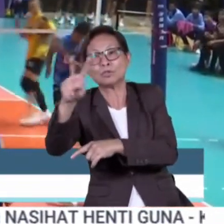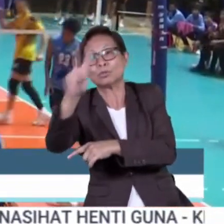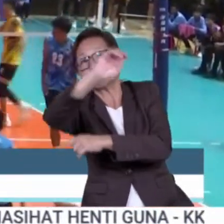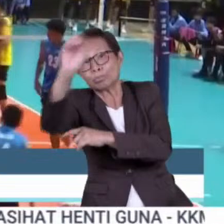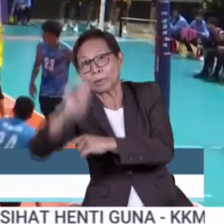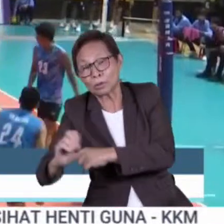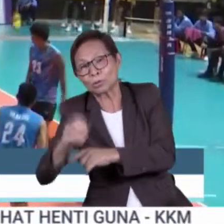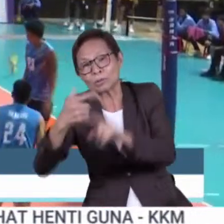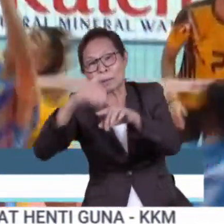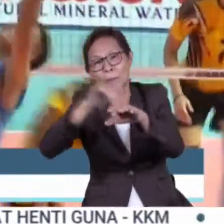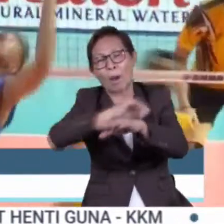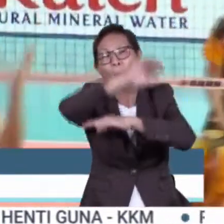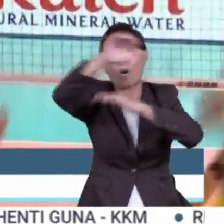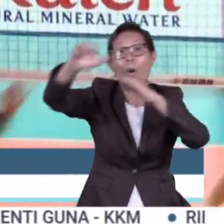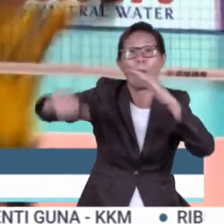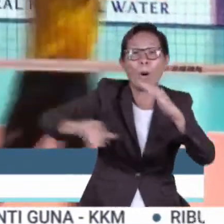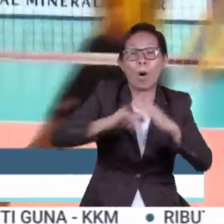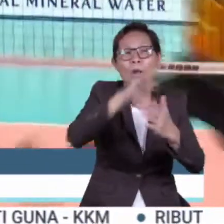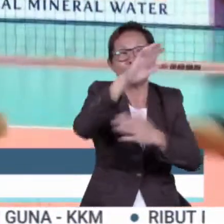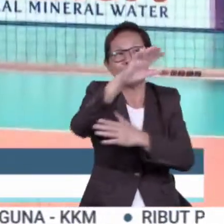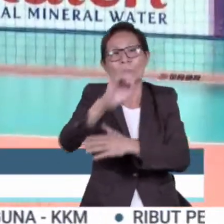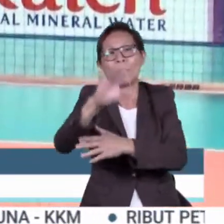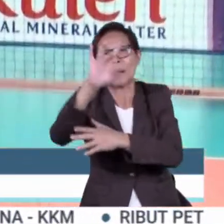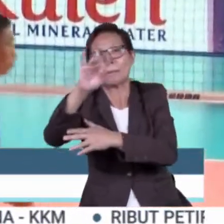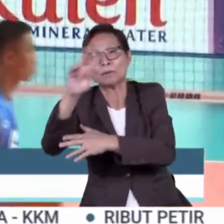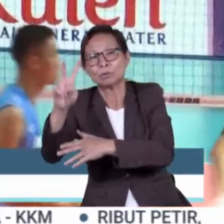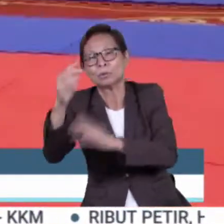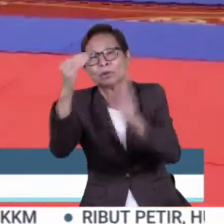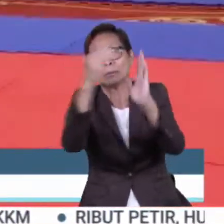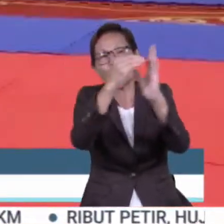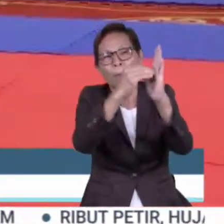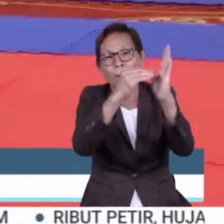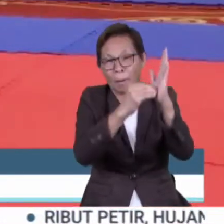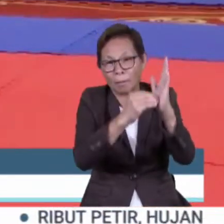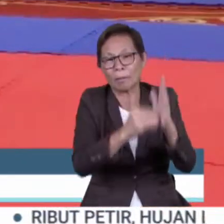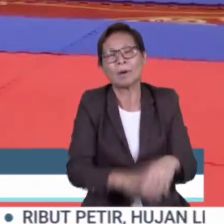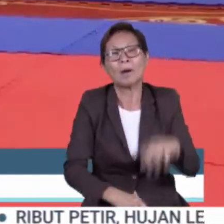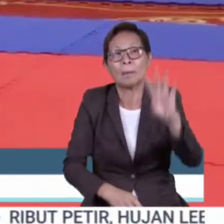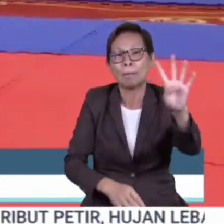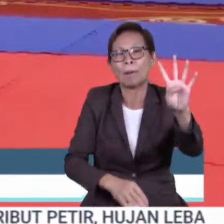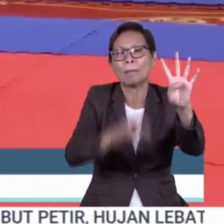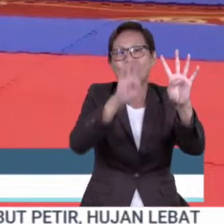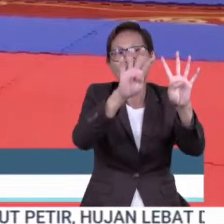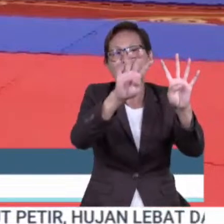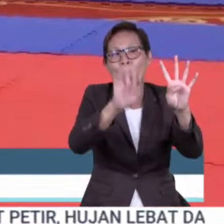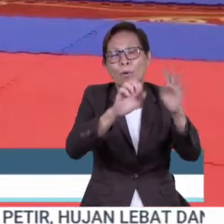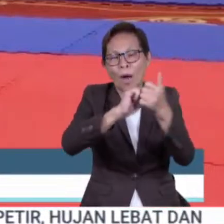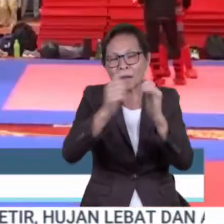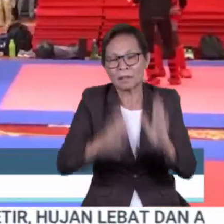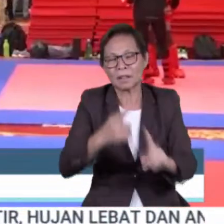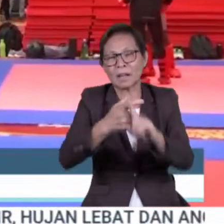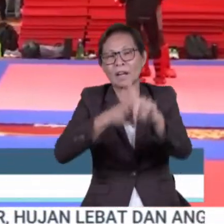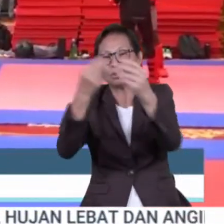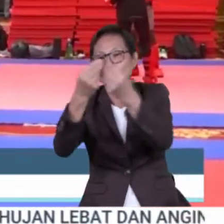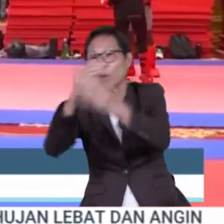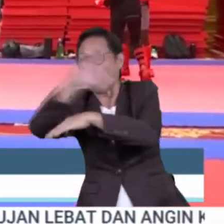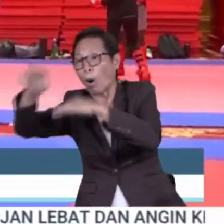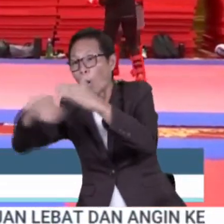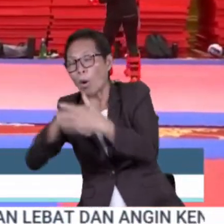58.42% daripada keseluruhan 582 acara. Seramai 440 atlet daripada jumlah